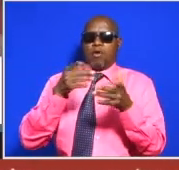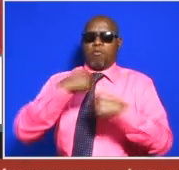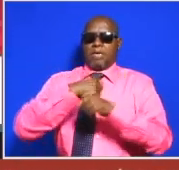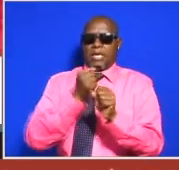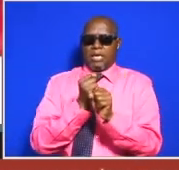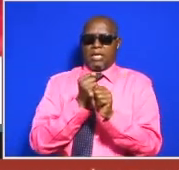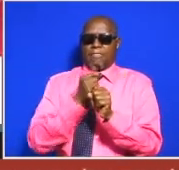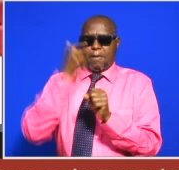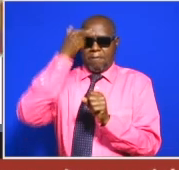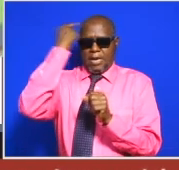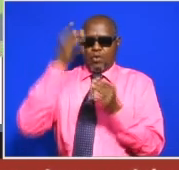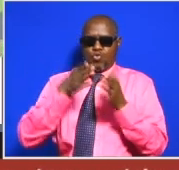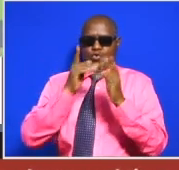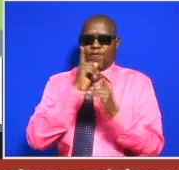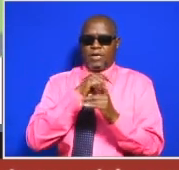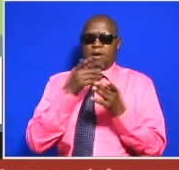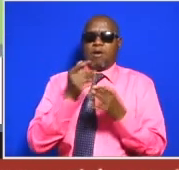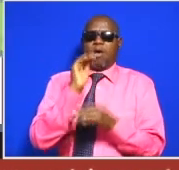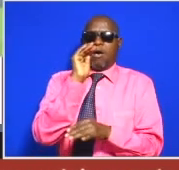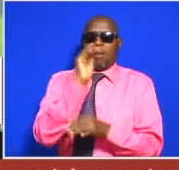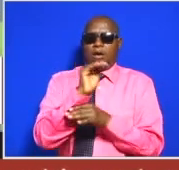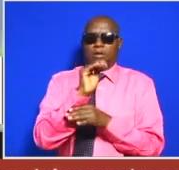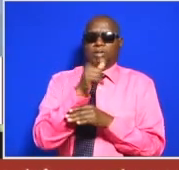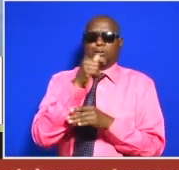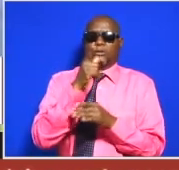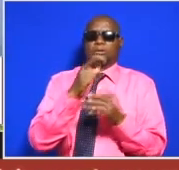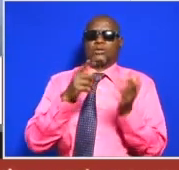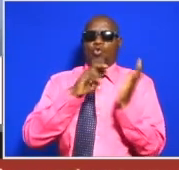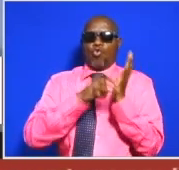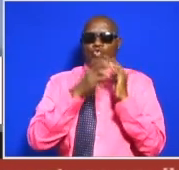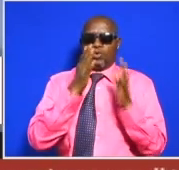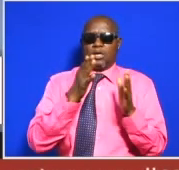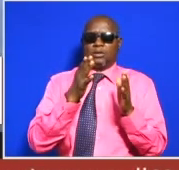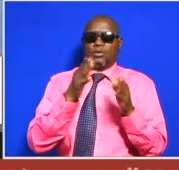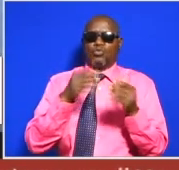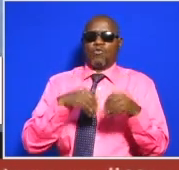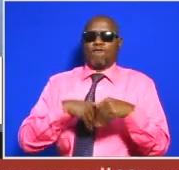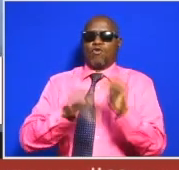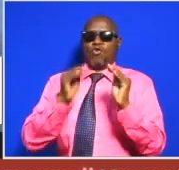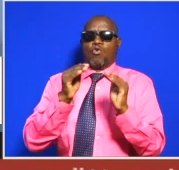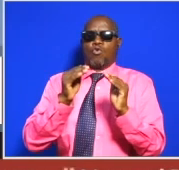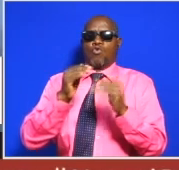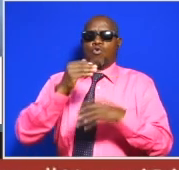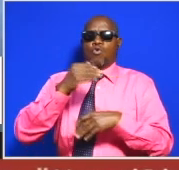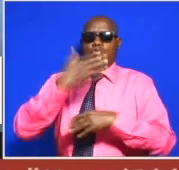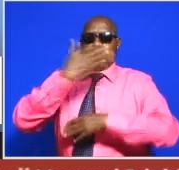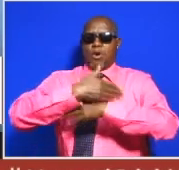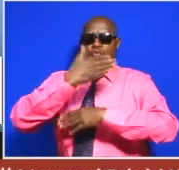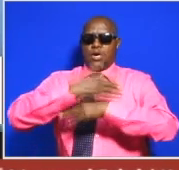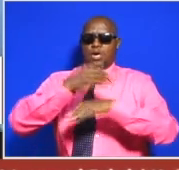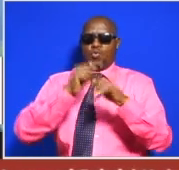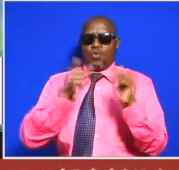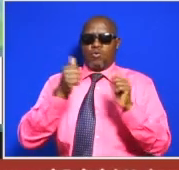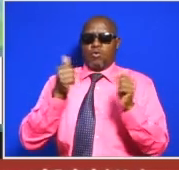barabara hiyo. Kadhalika wameomba mwanakandarasi wa barabara hiyo kuzingatia mipaka wanapoikarabati ili kutoa nafasi kwa